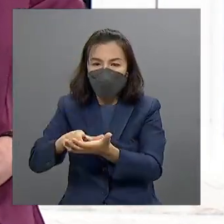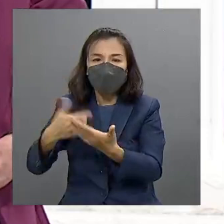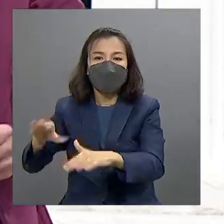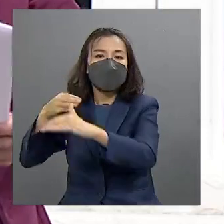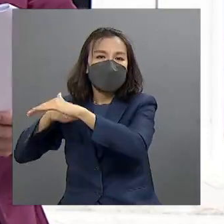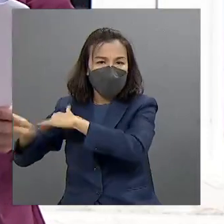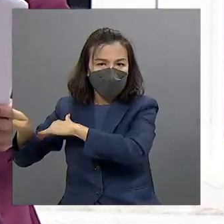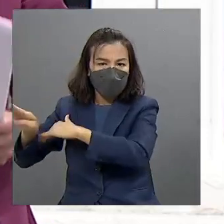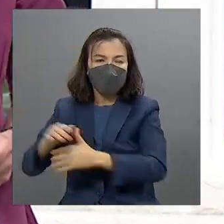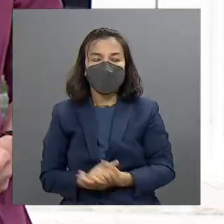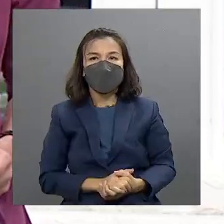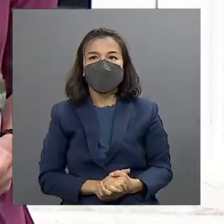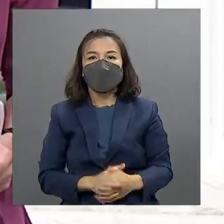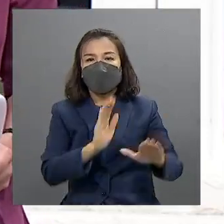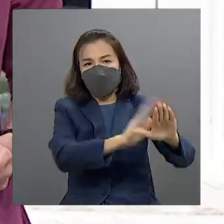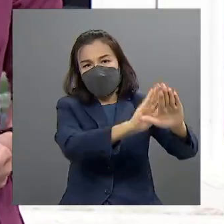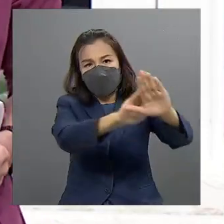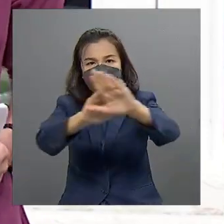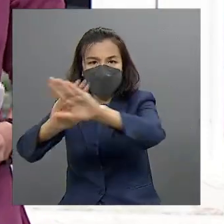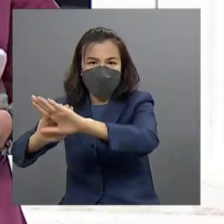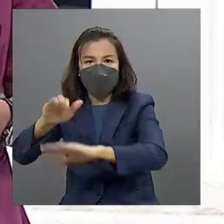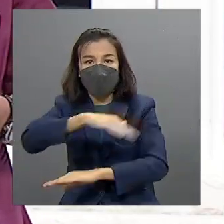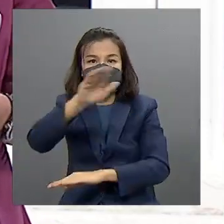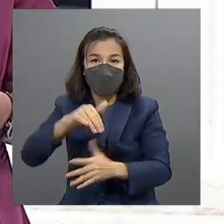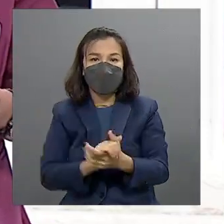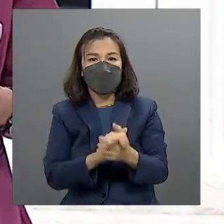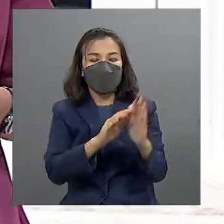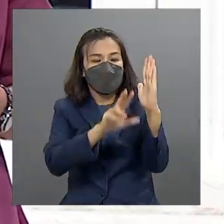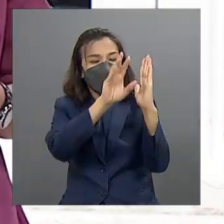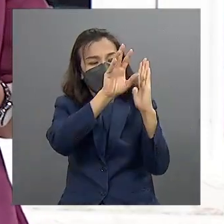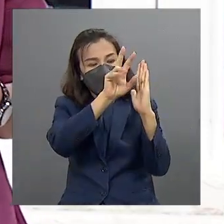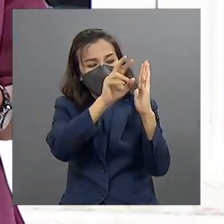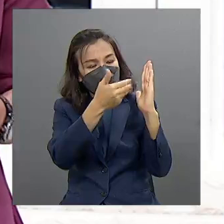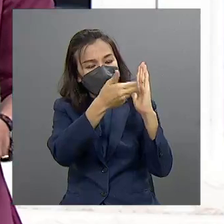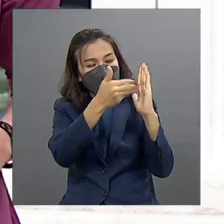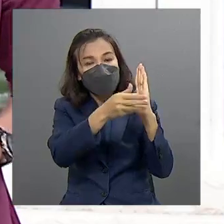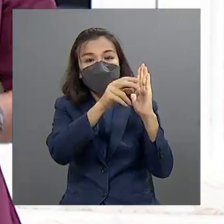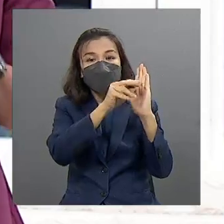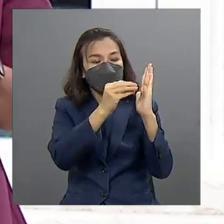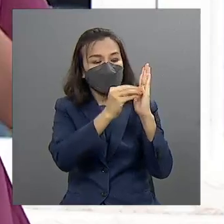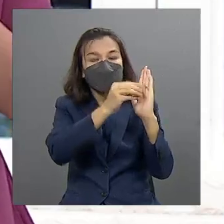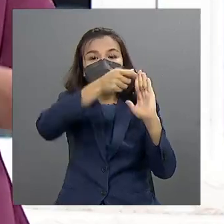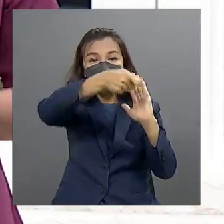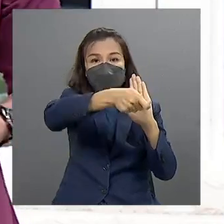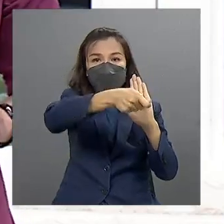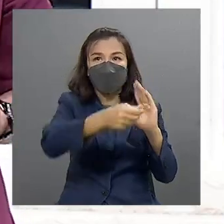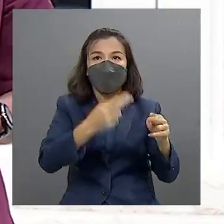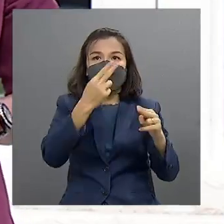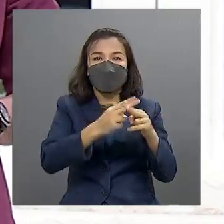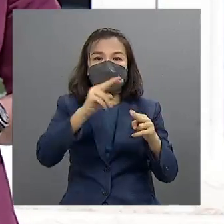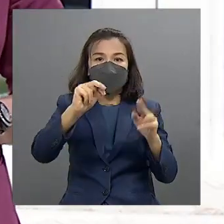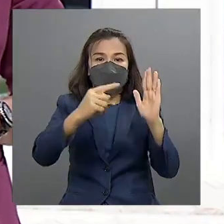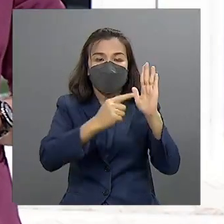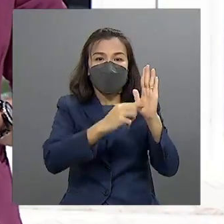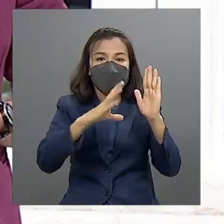ต้เติญไภกหน่อยนะครัคุณชมที่จัหวดนครราทส prominacsนางสาวนัชาทองสุข อายุ 38 ปี